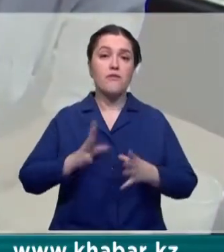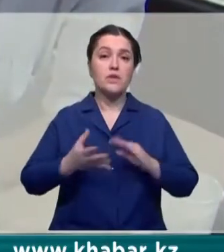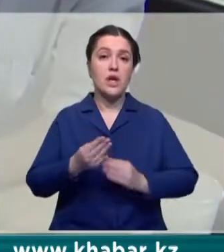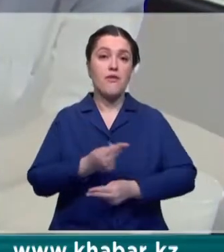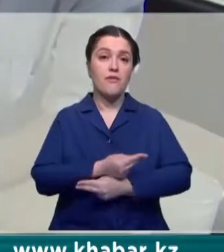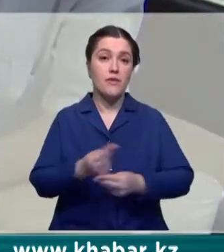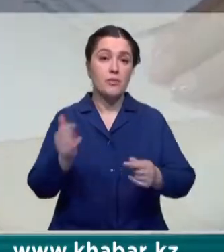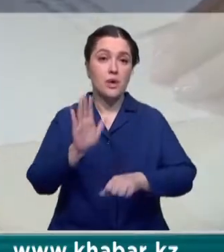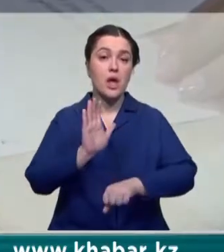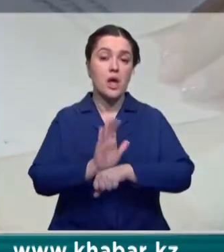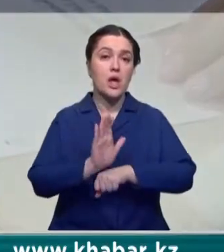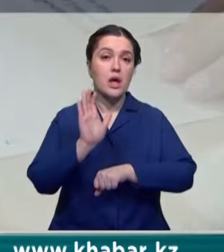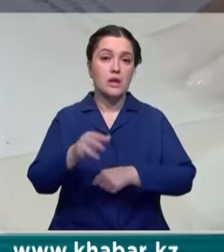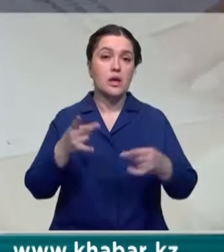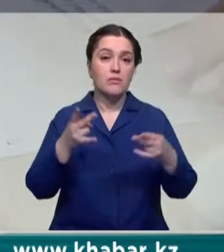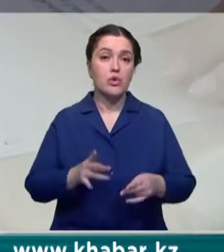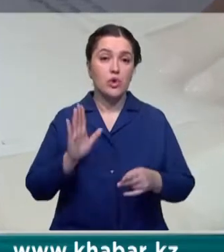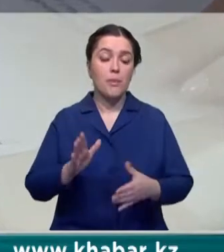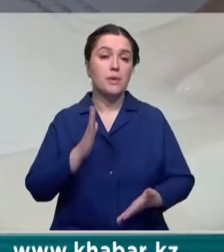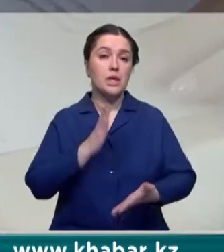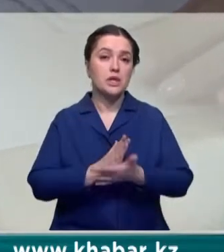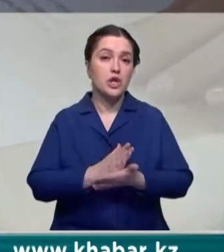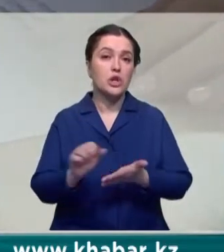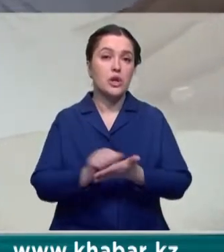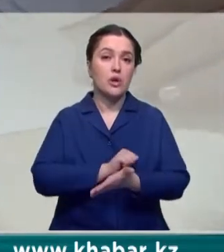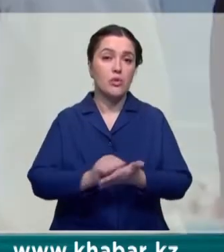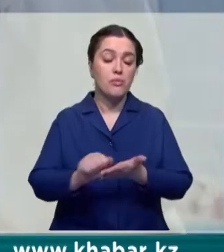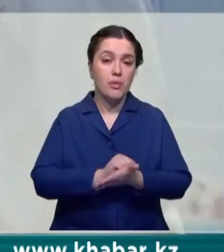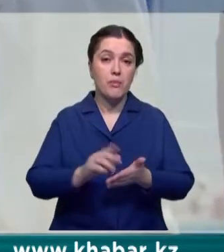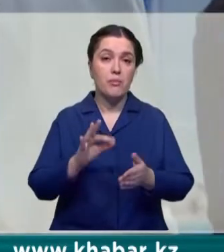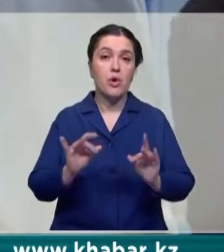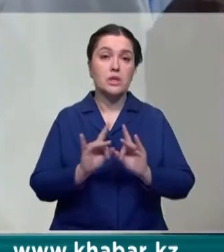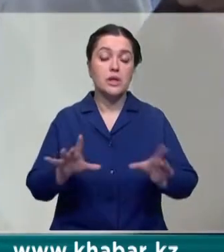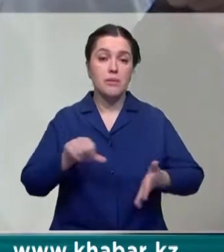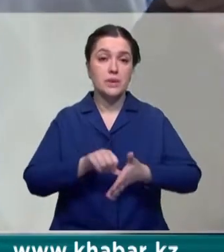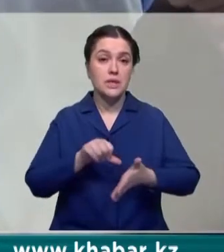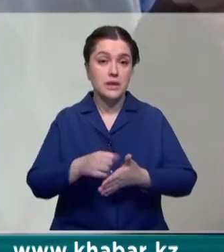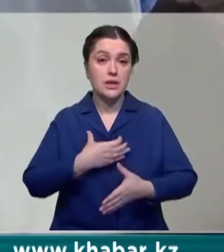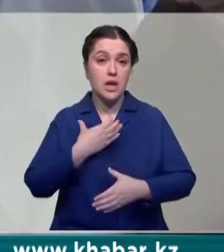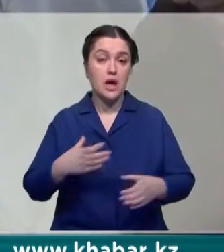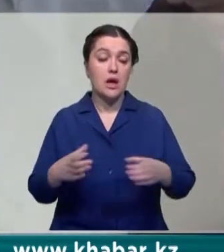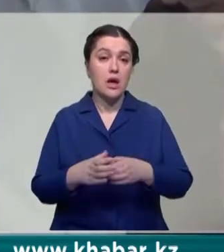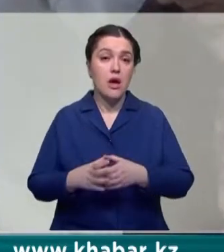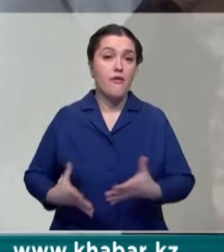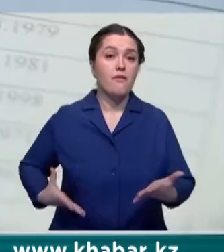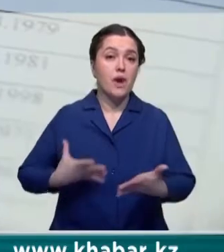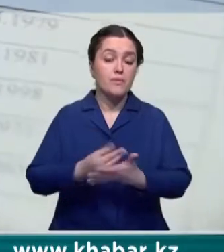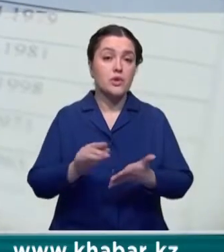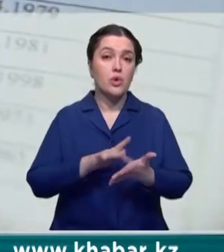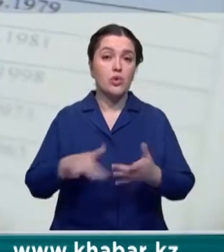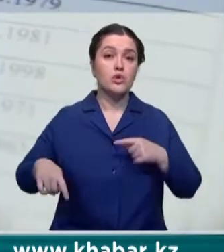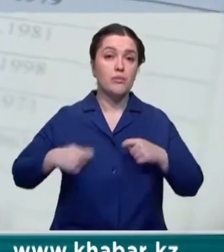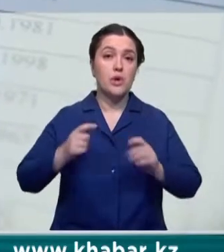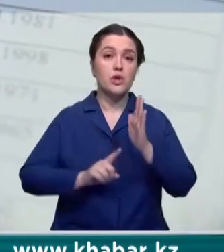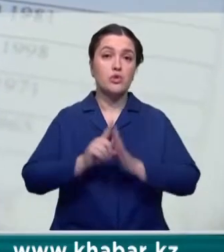все выплаты будут отправлены пострадавшим только при наличии необходимых документов. По словам представителя страховой компании,